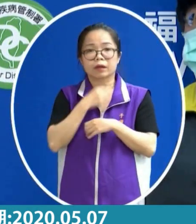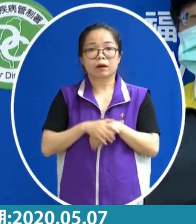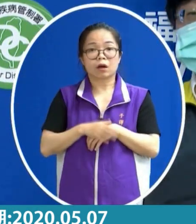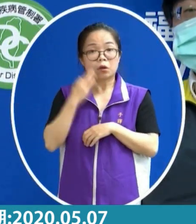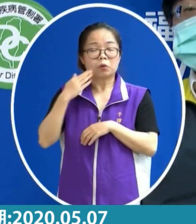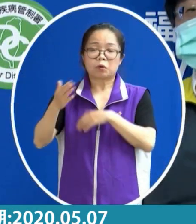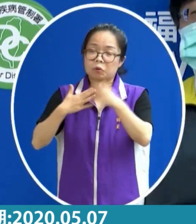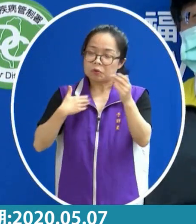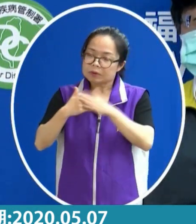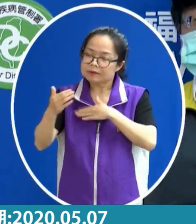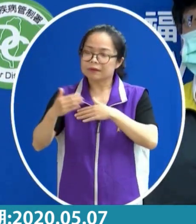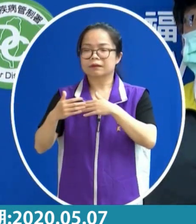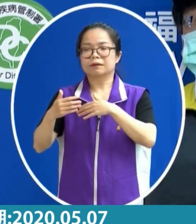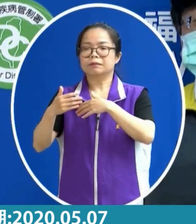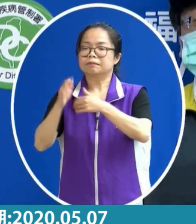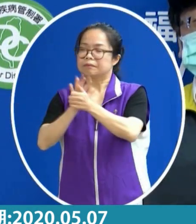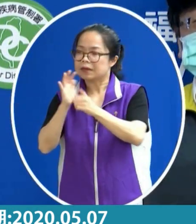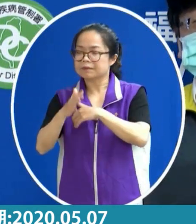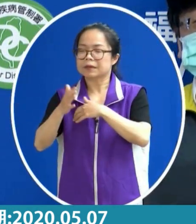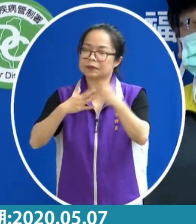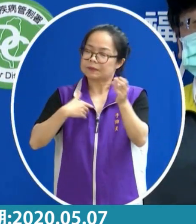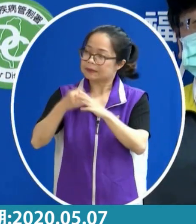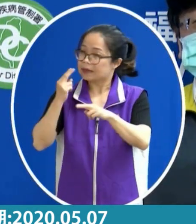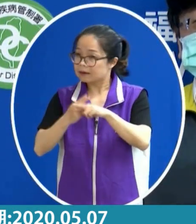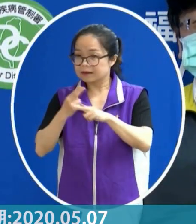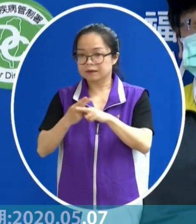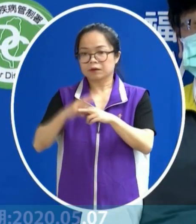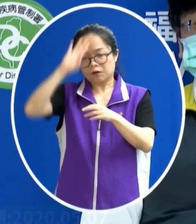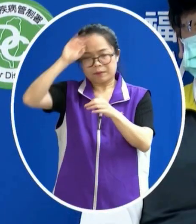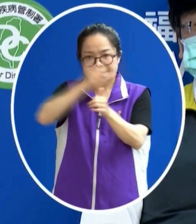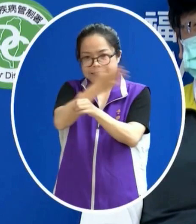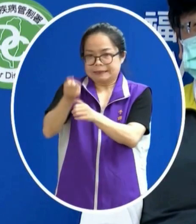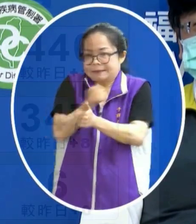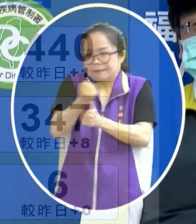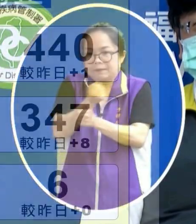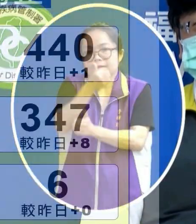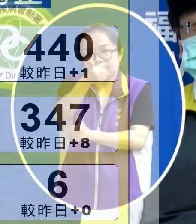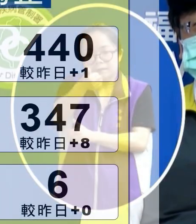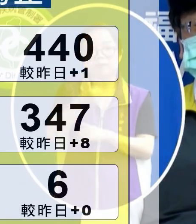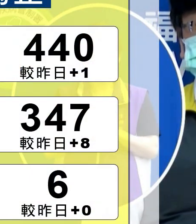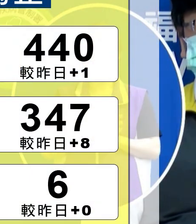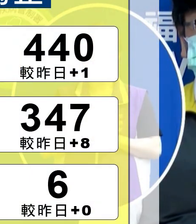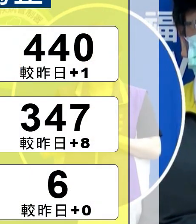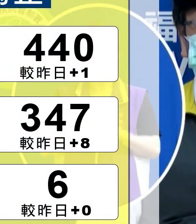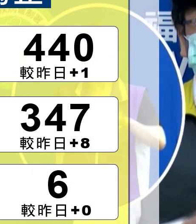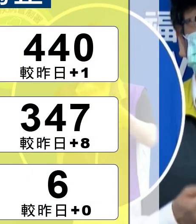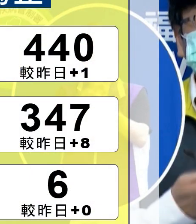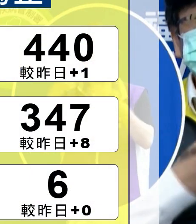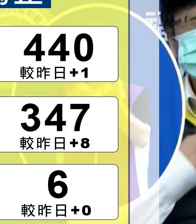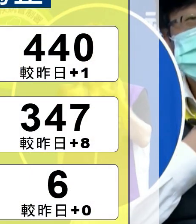这样的一个比较和谐的情况，那我们的疫情才能够控制得越好。